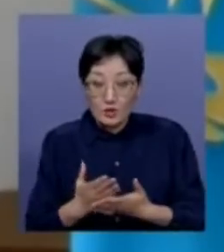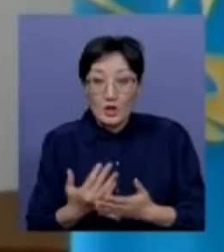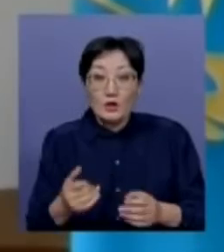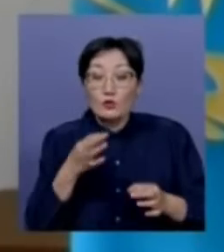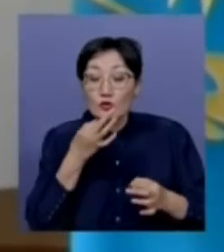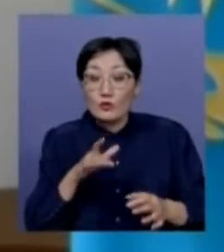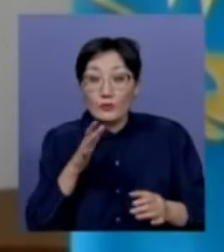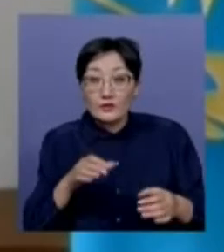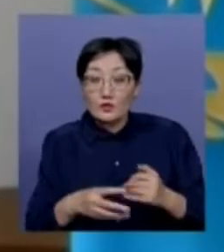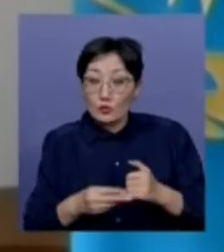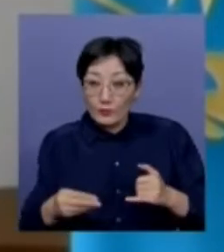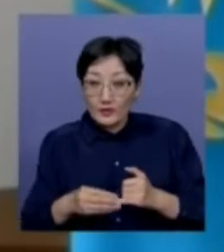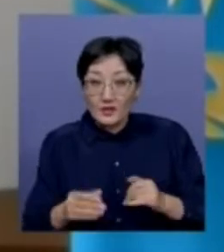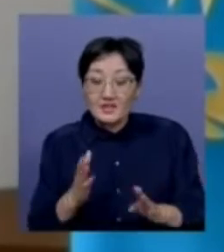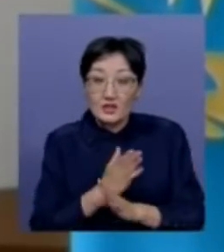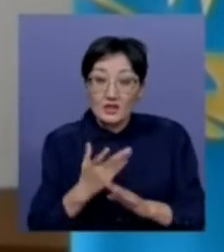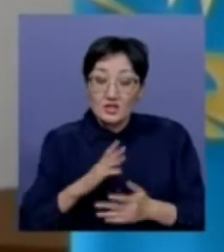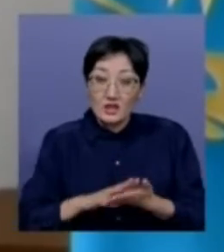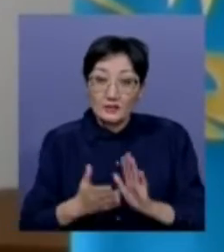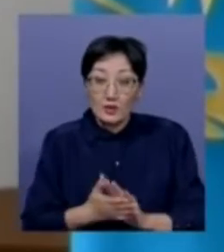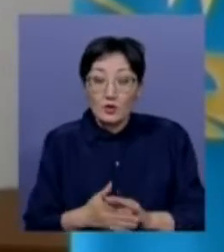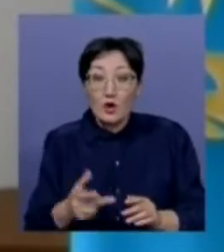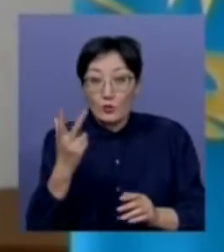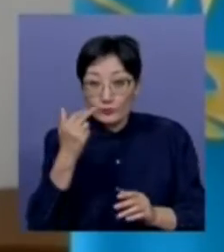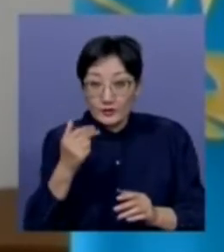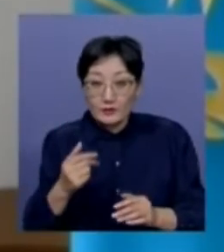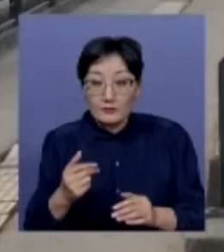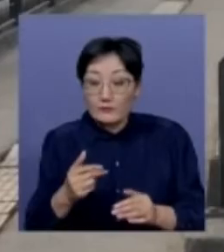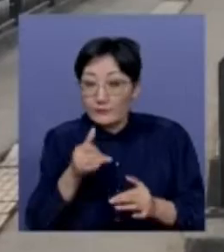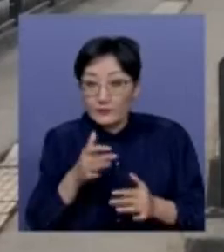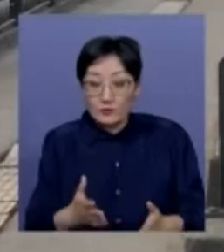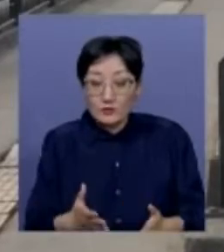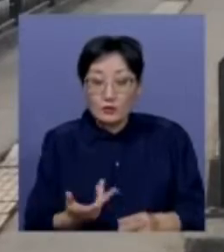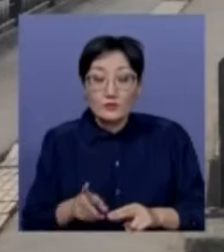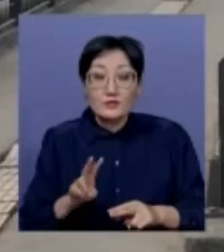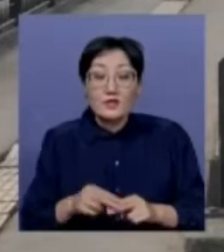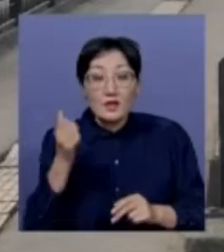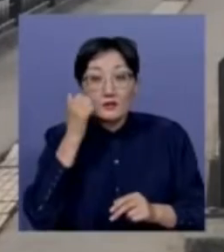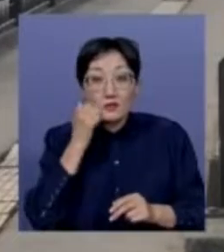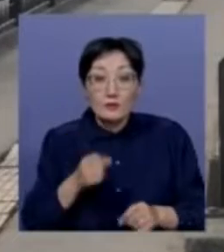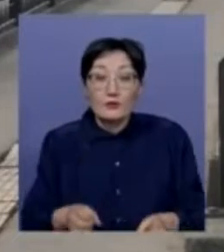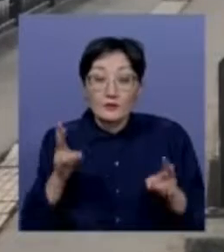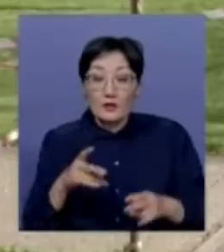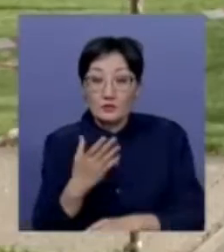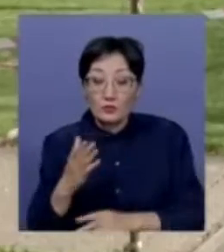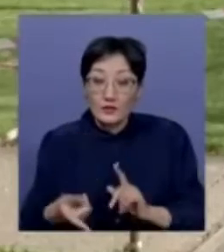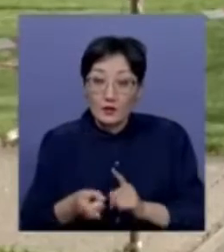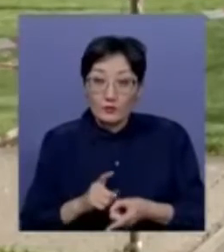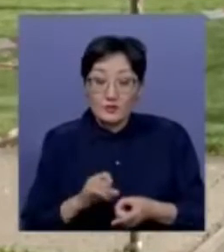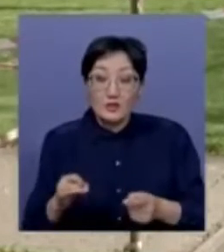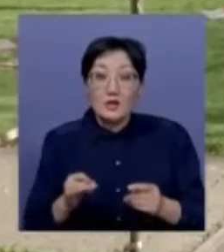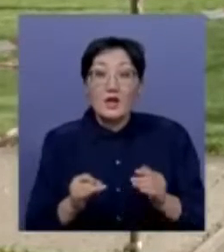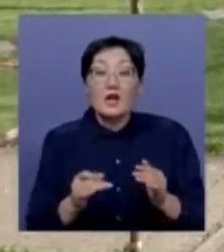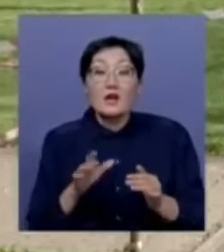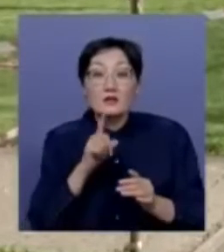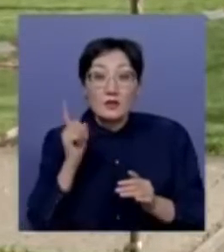кез келген топыраққа немесе климаттық жағдайға оңай бейімделе бермейді. Осылай ескі және апатты ағаштарды ауыстыру және жасыл